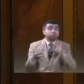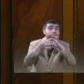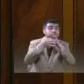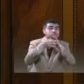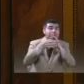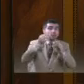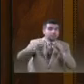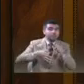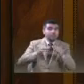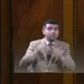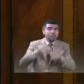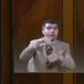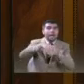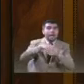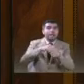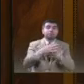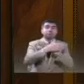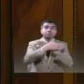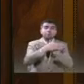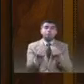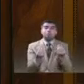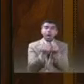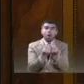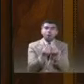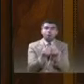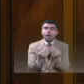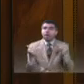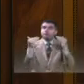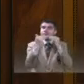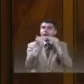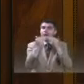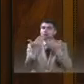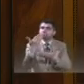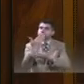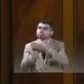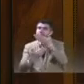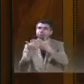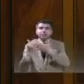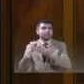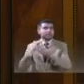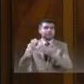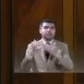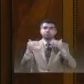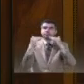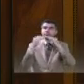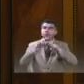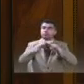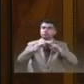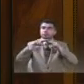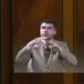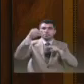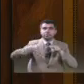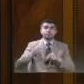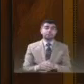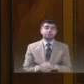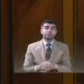كاين اليوم واحد الثقة، وكاين اليوم واحد الانسجام، انسجام تام وخالص